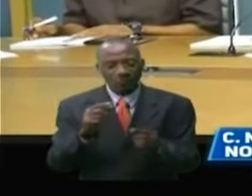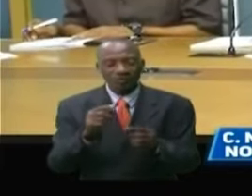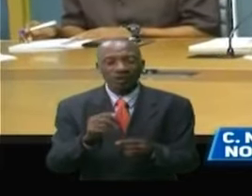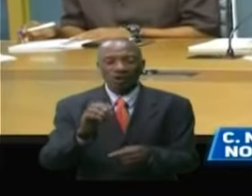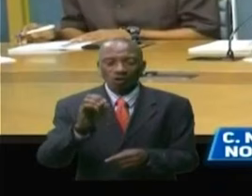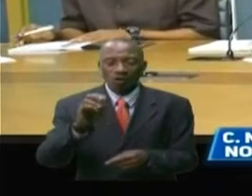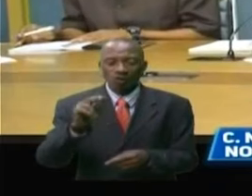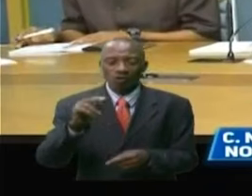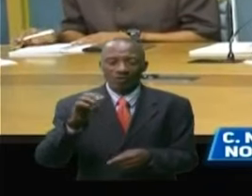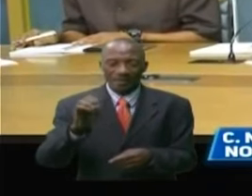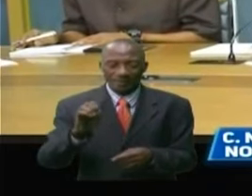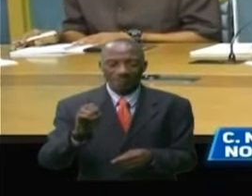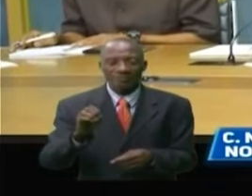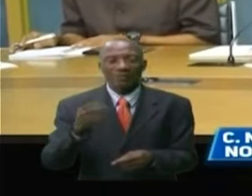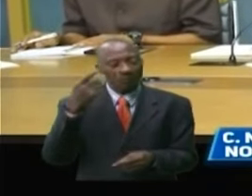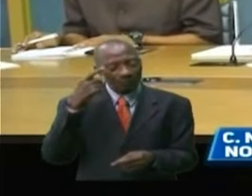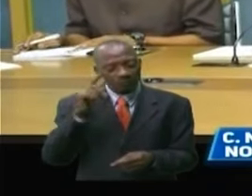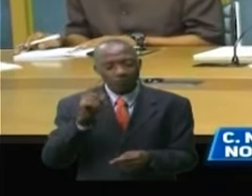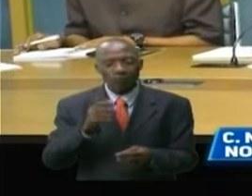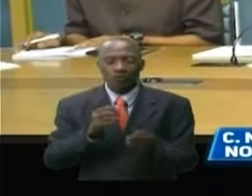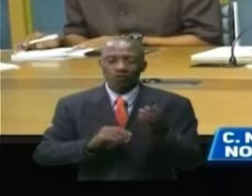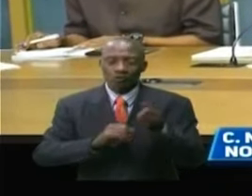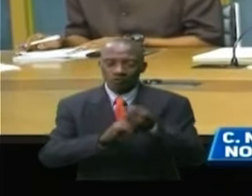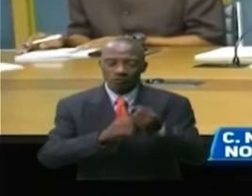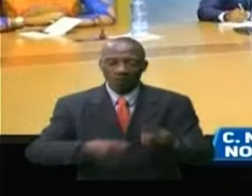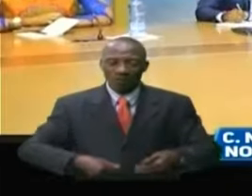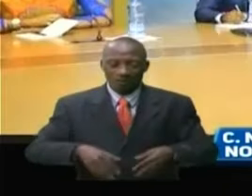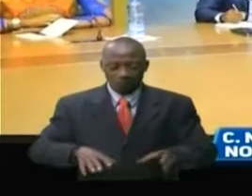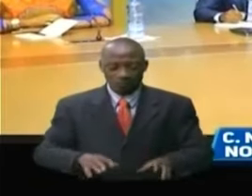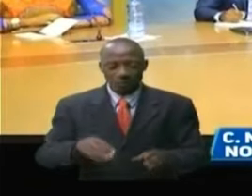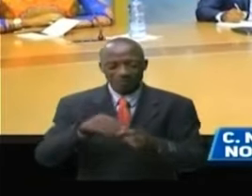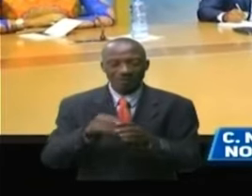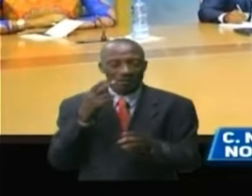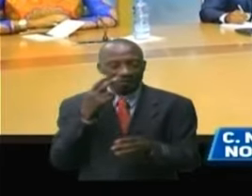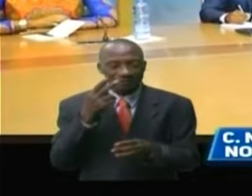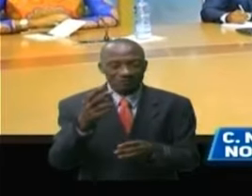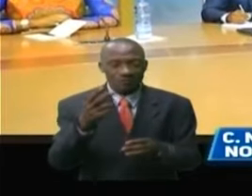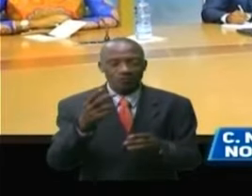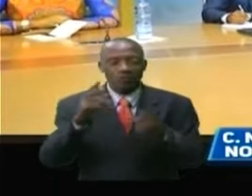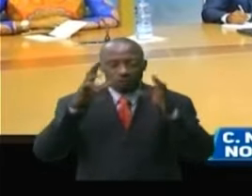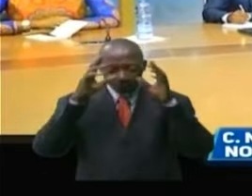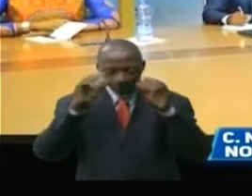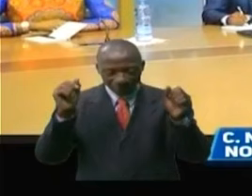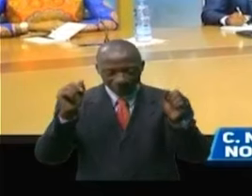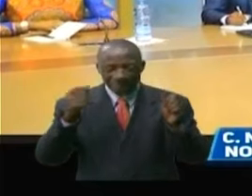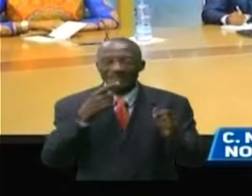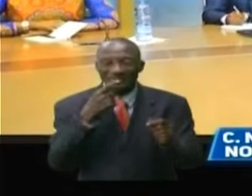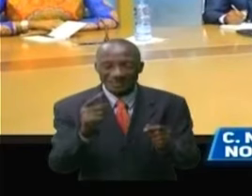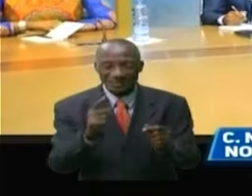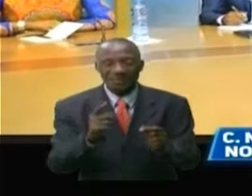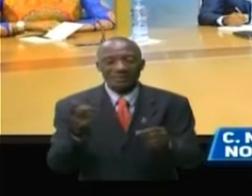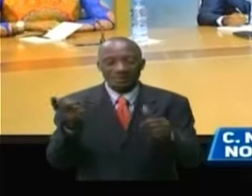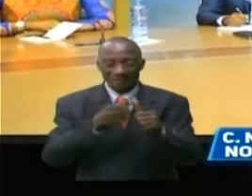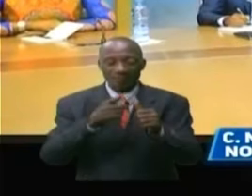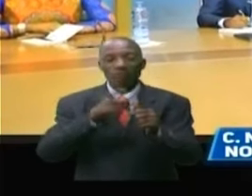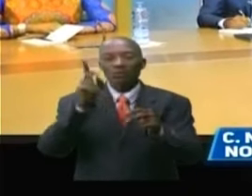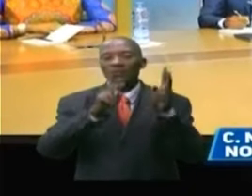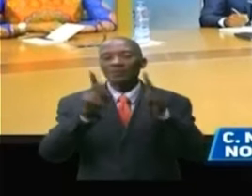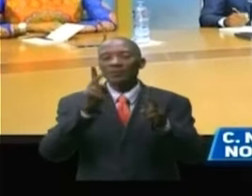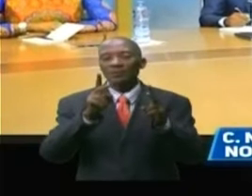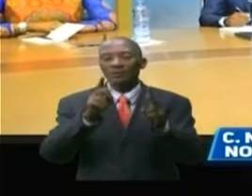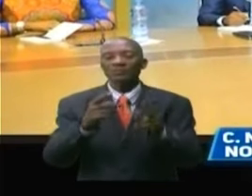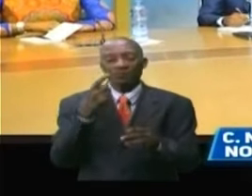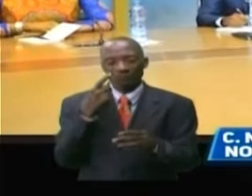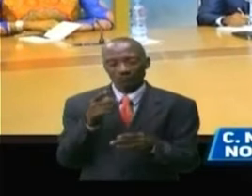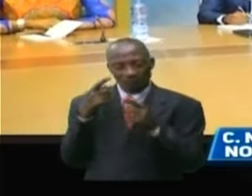jeunesse congolaise, conformément à la vision politique du chef de l'État, le peuple d'abord, a émis le vœu de voir ses premiers